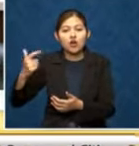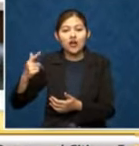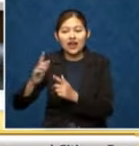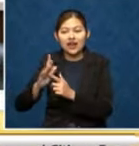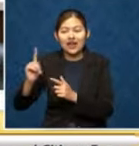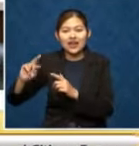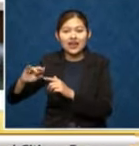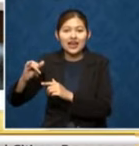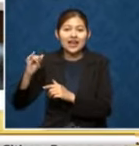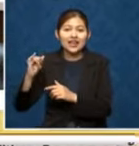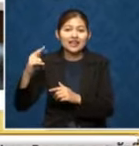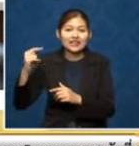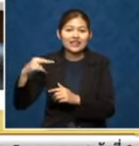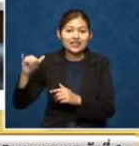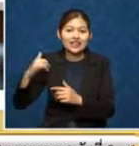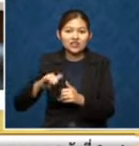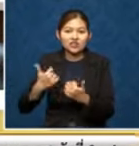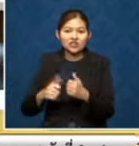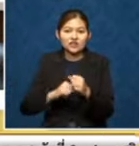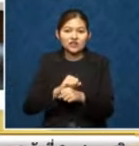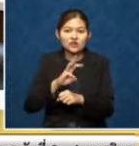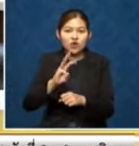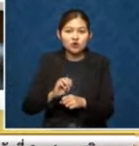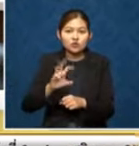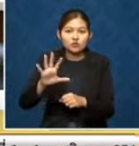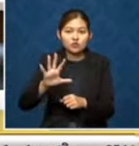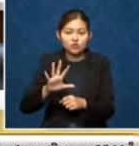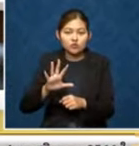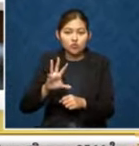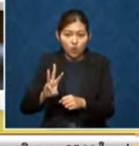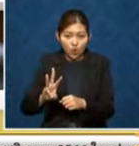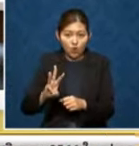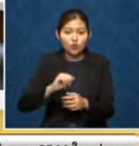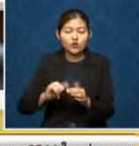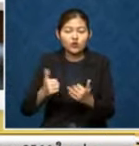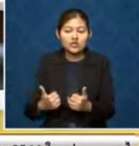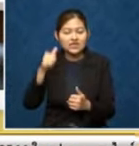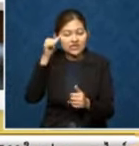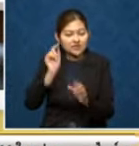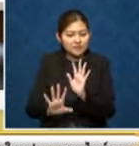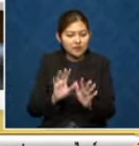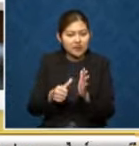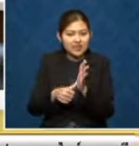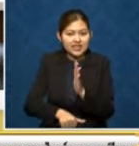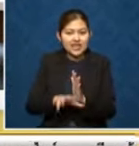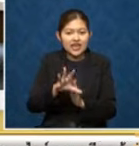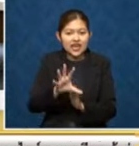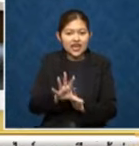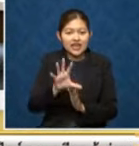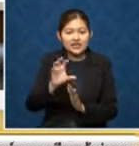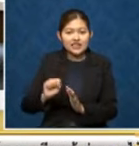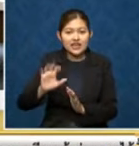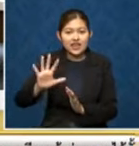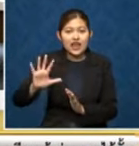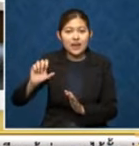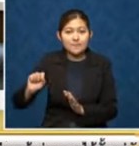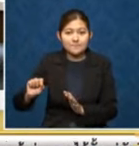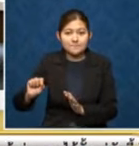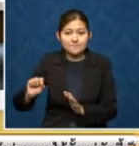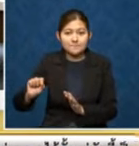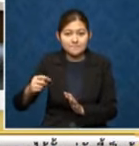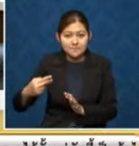ปี 2566ขยายตัว 11.5 perคิดเป็นมูลค่าหนี้เฉลี่ยมากกว่า 550,000บาทต่อ